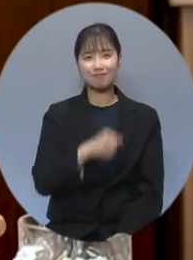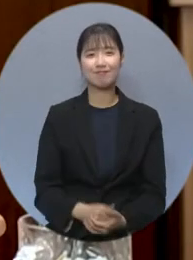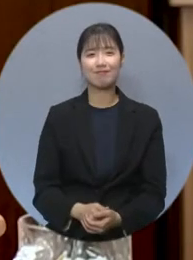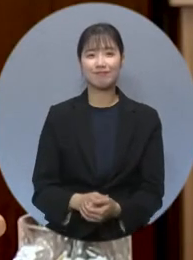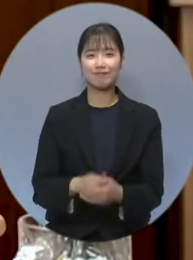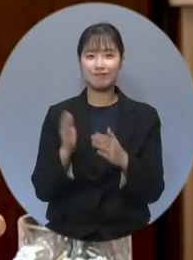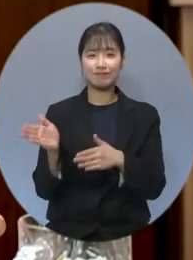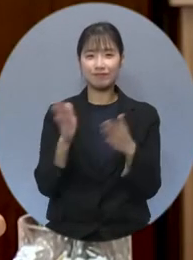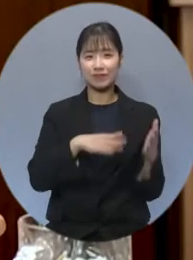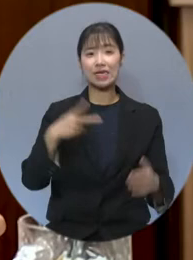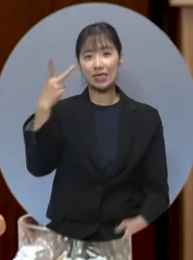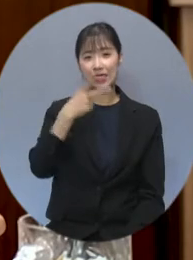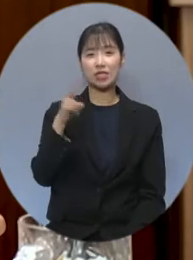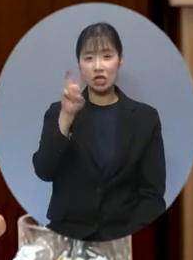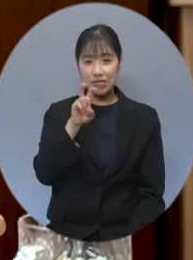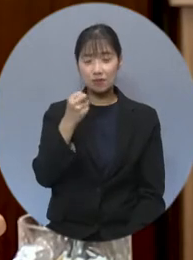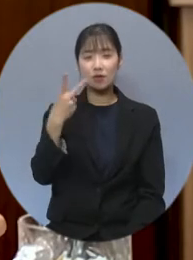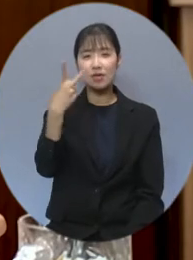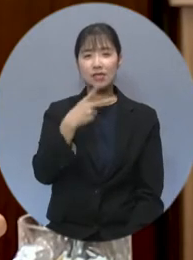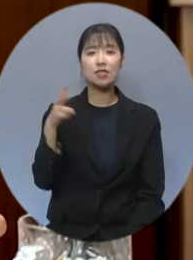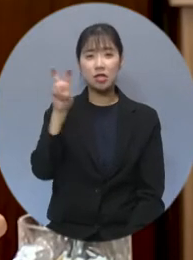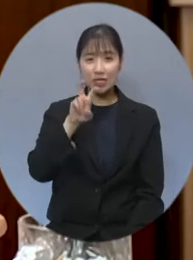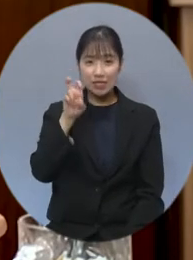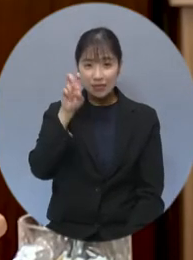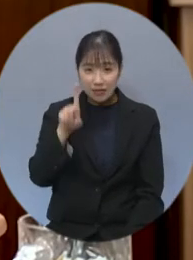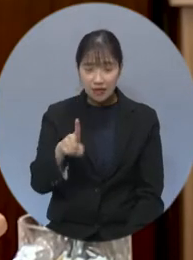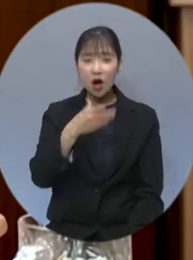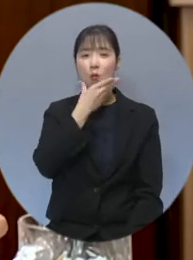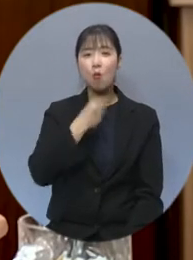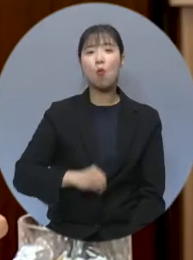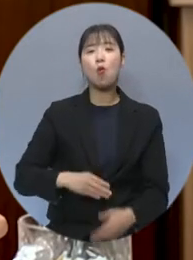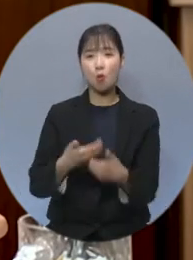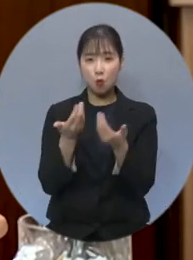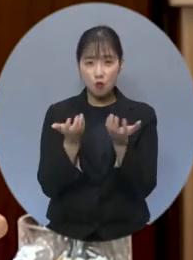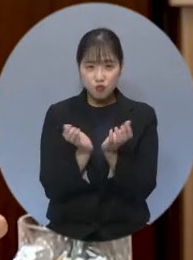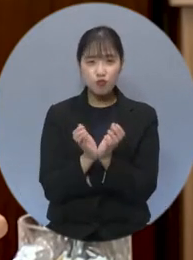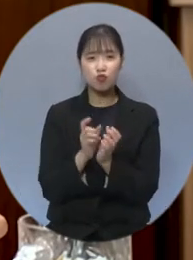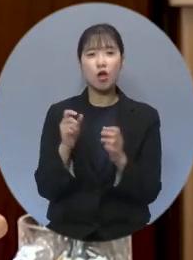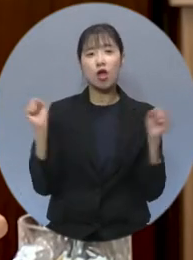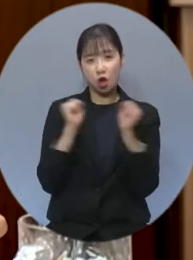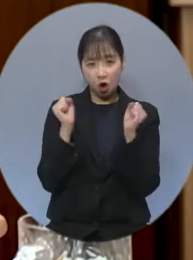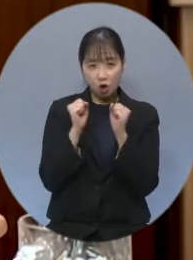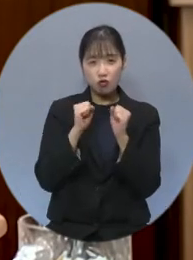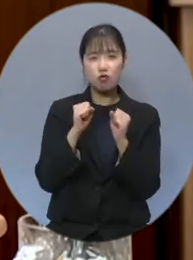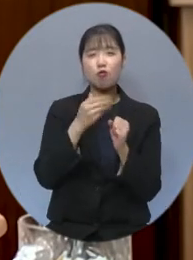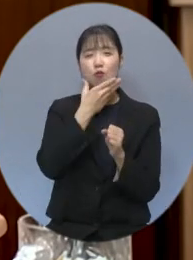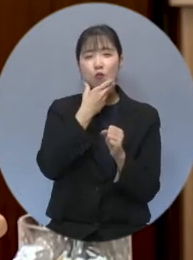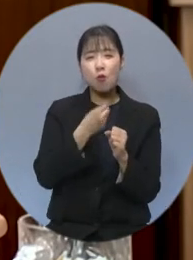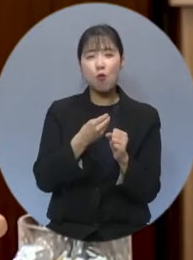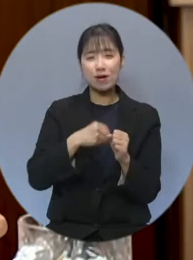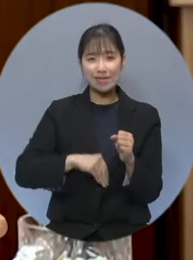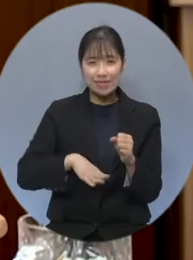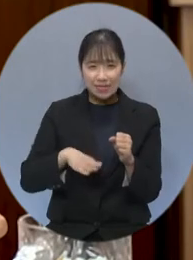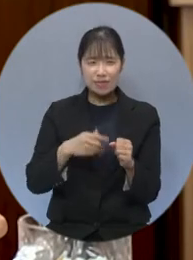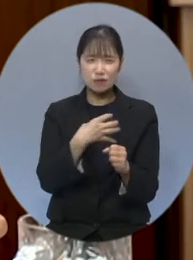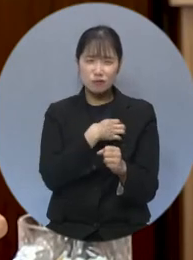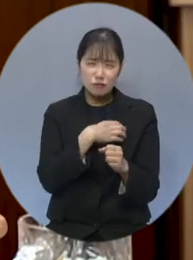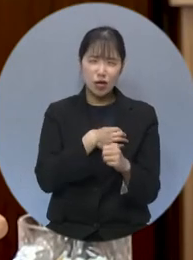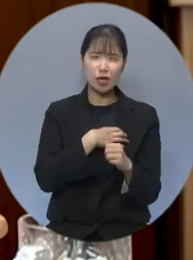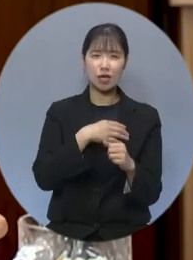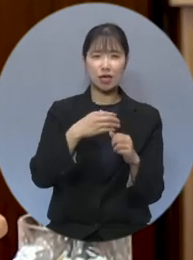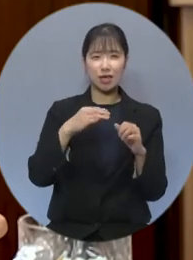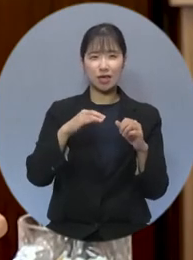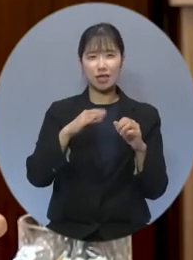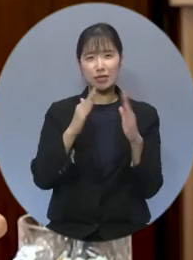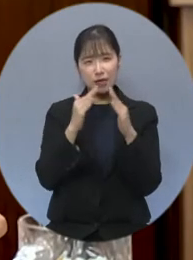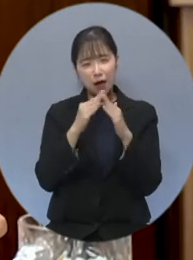그 2020년, 2021년 그 보건복지부가 주관한 그 겨울철 복지 위기가구 발굴에서 우수기관으로 선정되셨어요. 예, 그렇습니다.